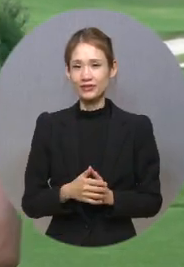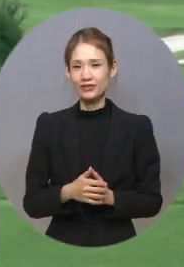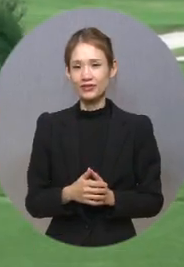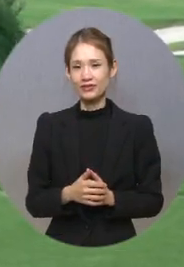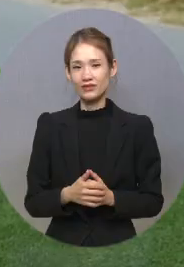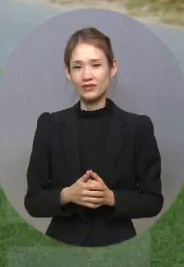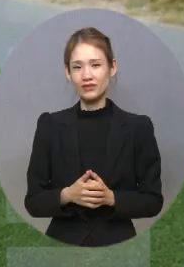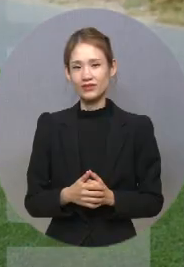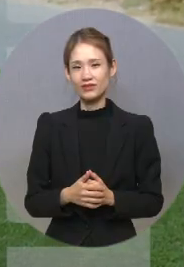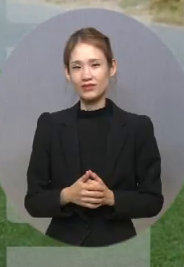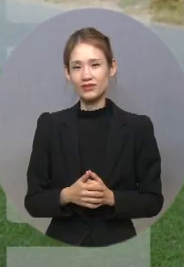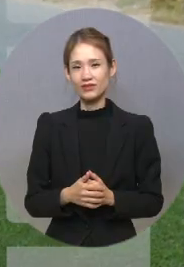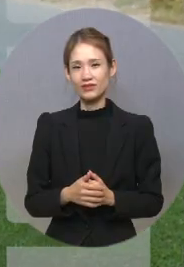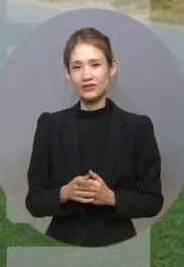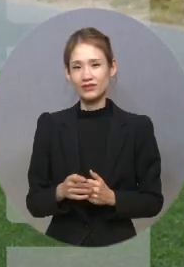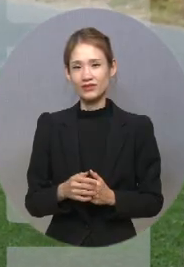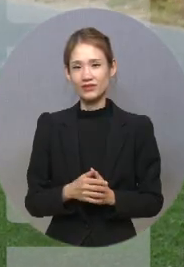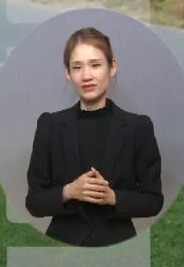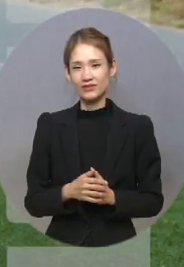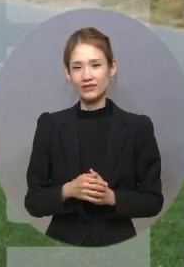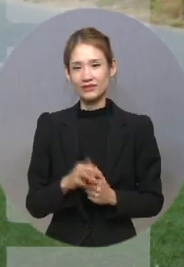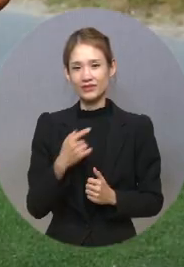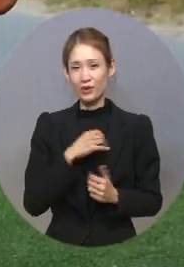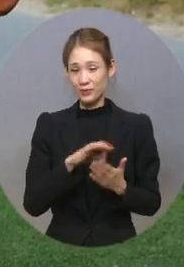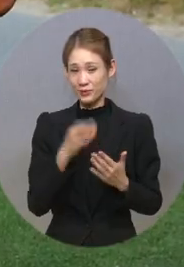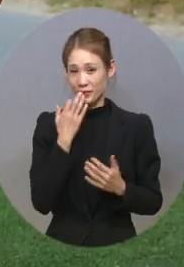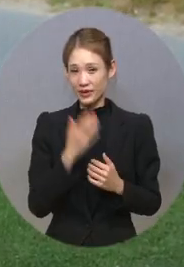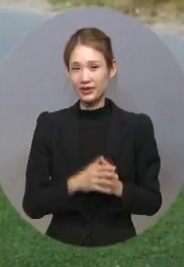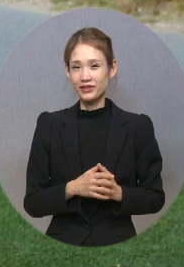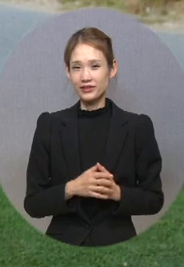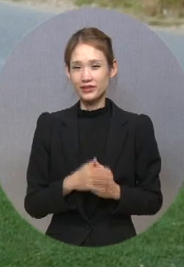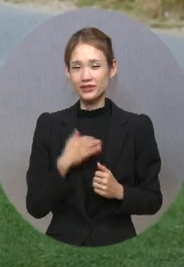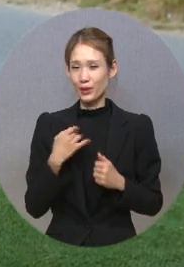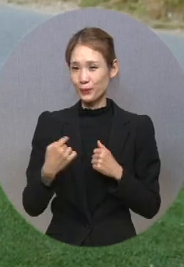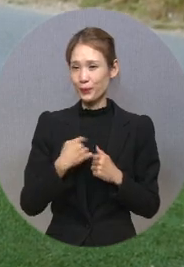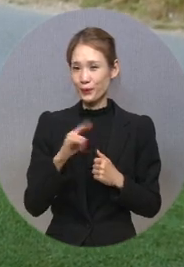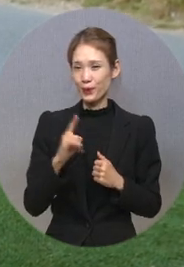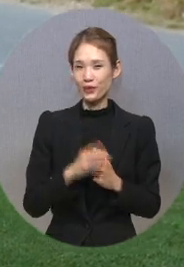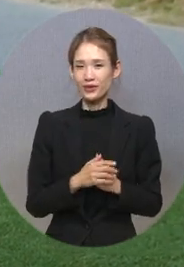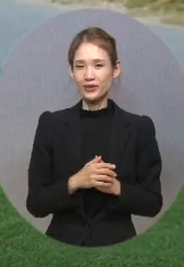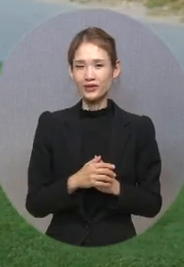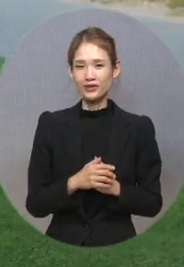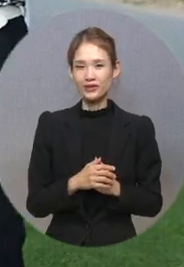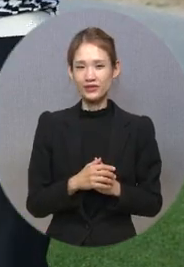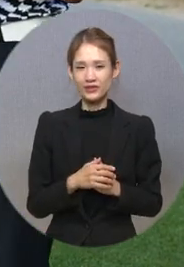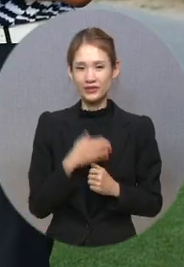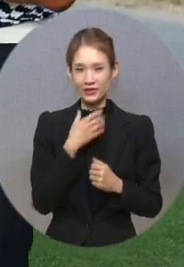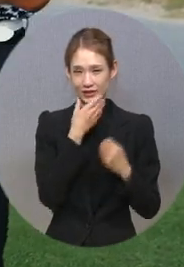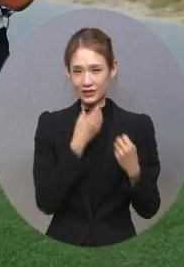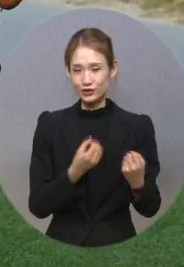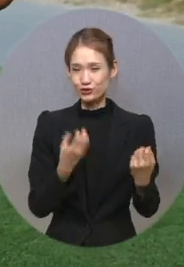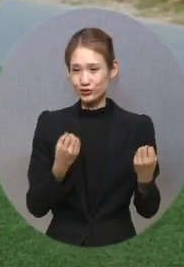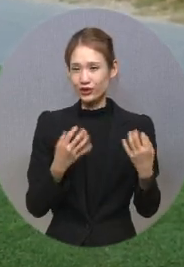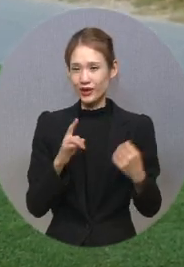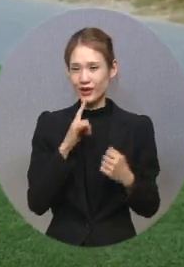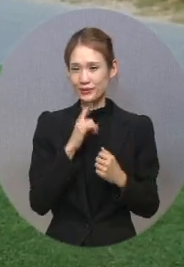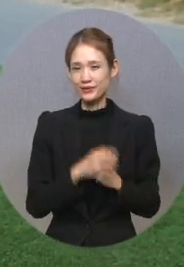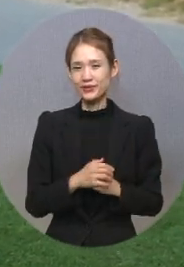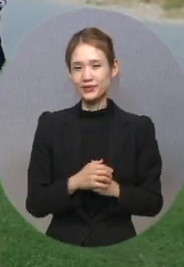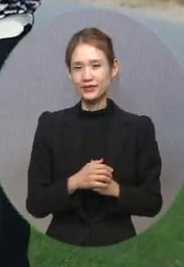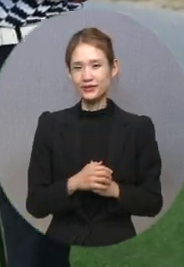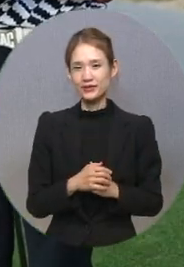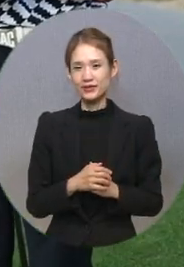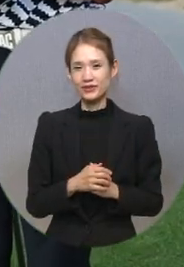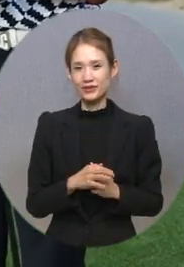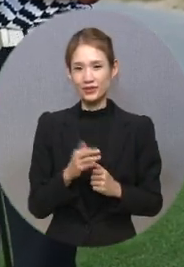와이씨 해저드 쓸 수 있을 것 같아. 난 뭘 해. 난 버디를 한 적이 없는데. 네가 날 축하해주는 거 있어야 될 거 아니야. 아. 자 나이스